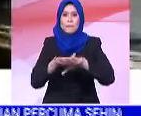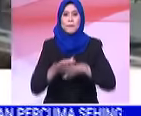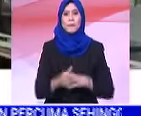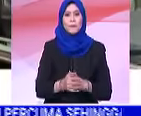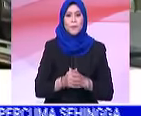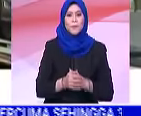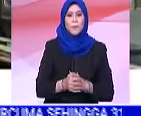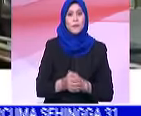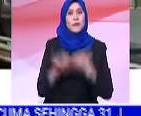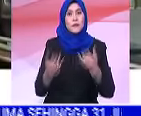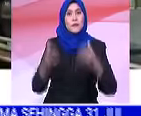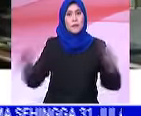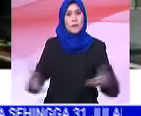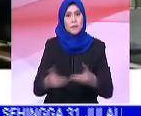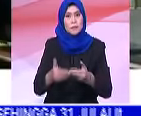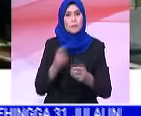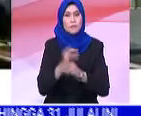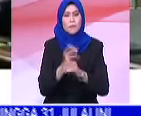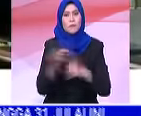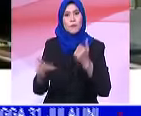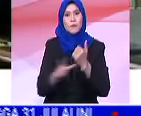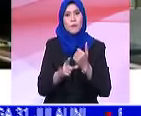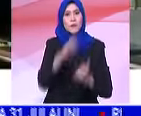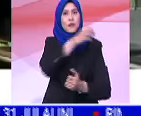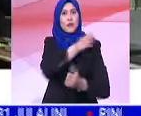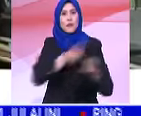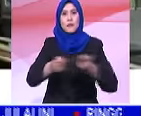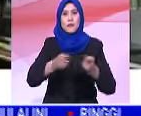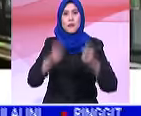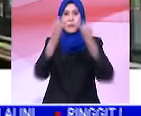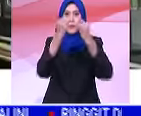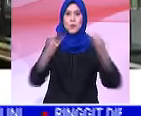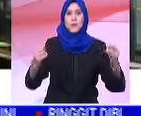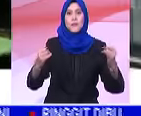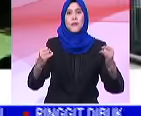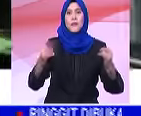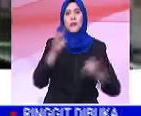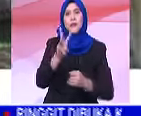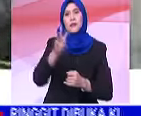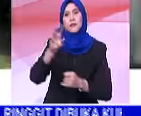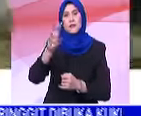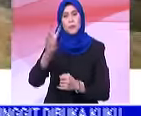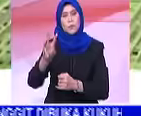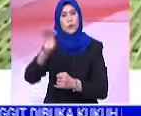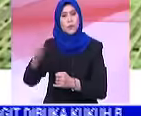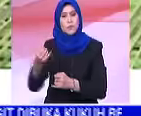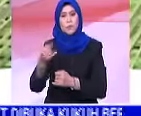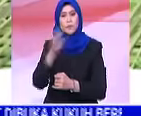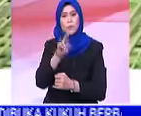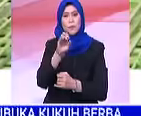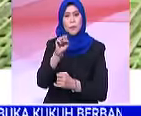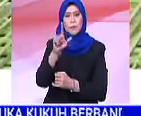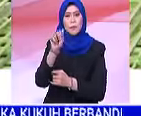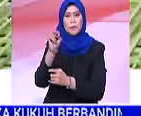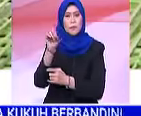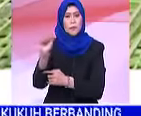Usaha yang diperkenalkan ini juga diakui penolong pegawai tadbir bahagian pemuziuman Galeri Tenun YWJ, Roslinda Muhammad Rosli,